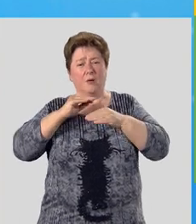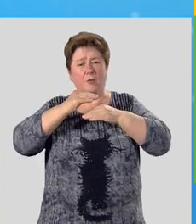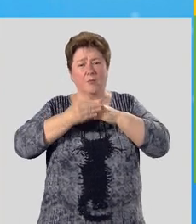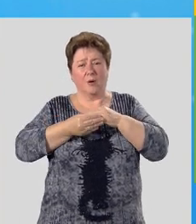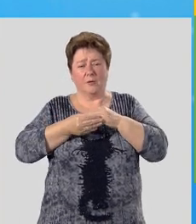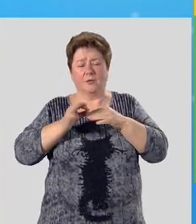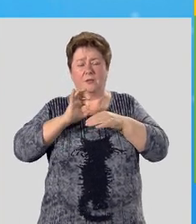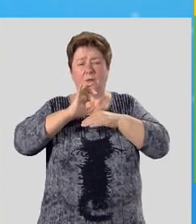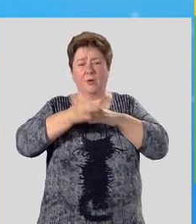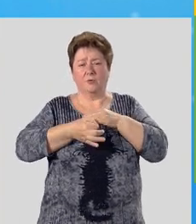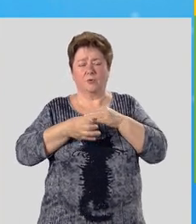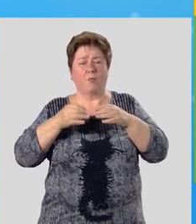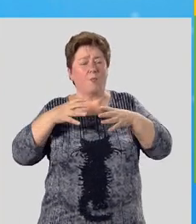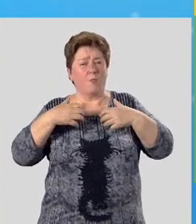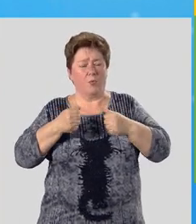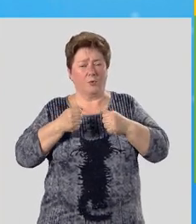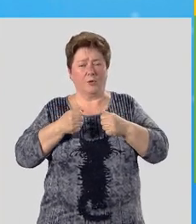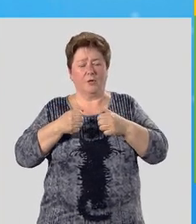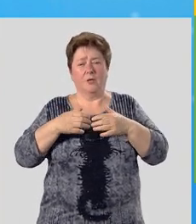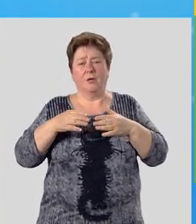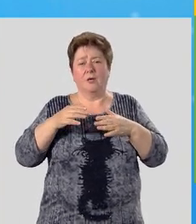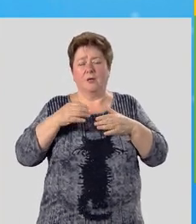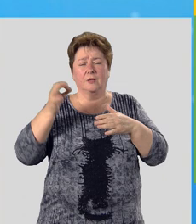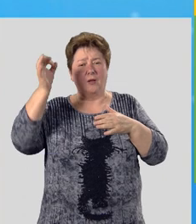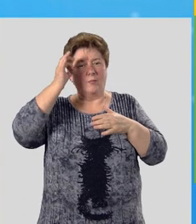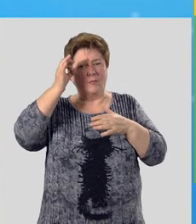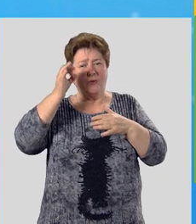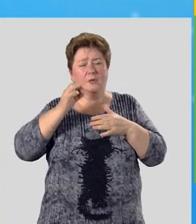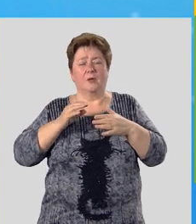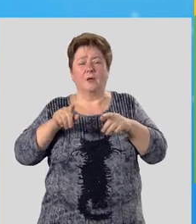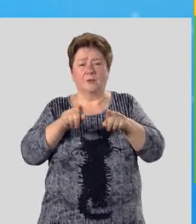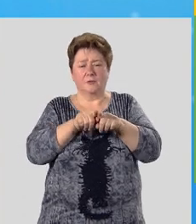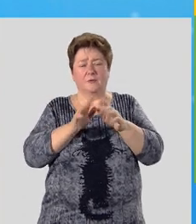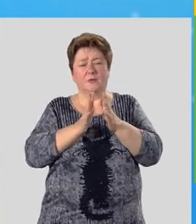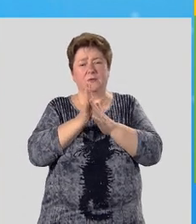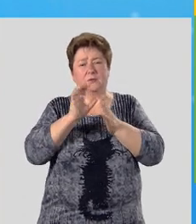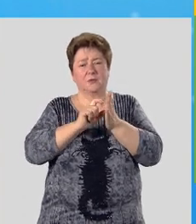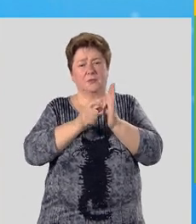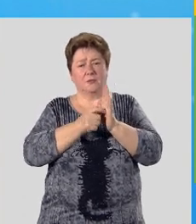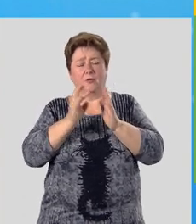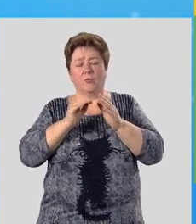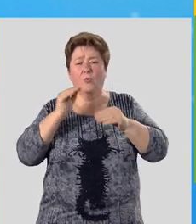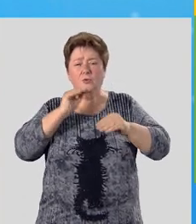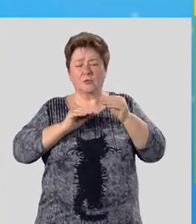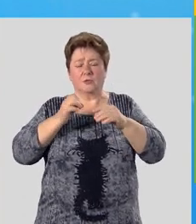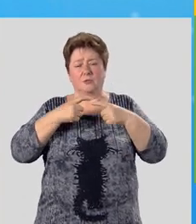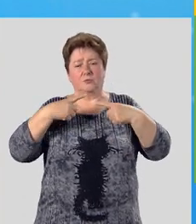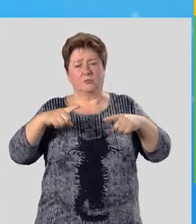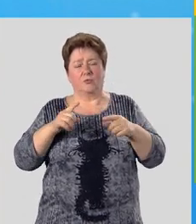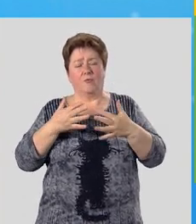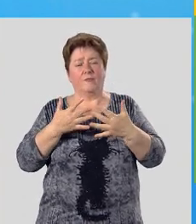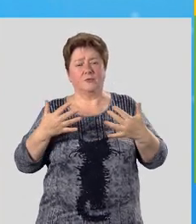покрыты оболочкой. Она плотная, жесткая и напоминает оболочку растительной клетки, но состоит из